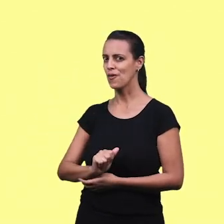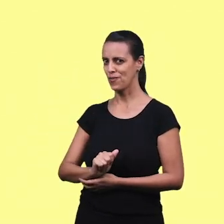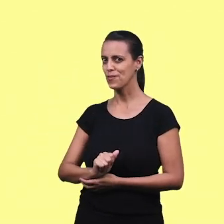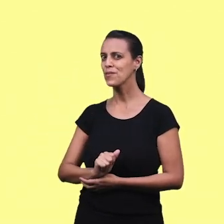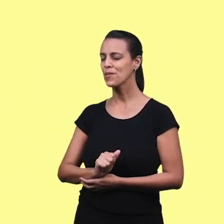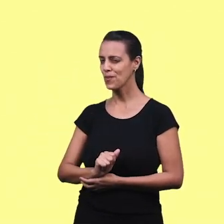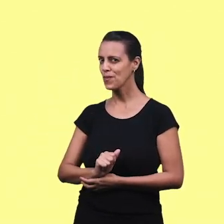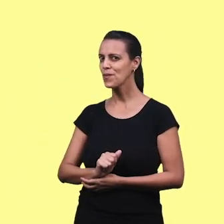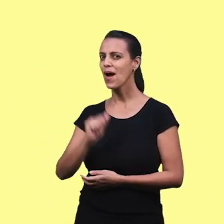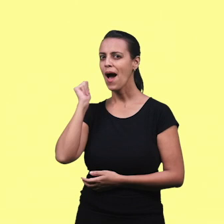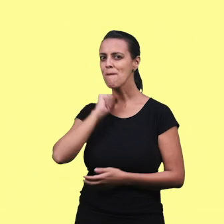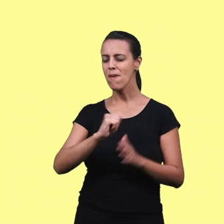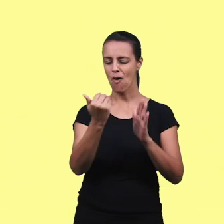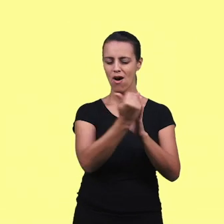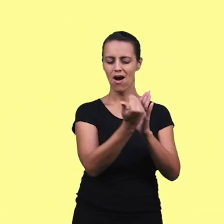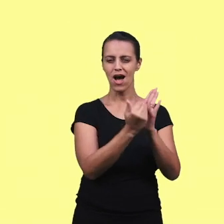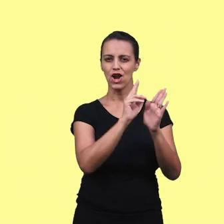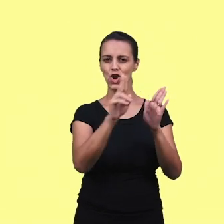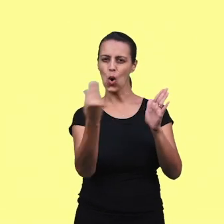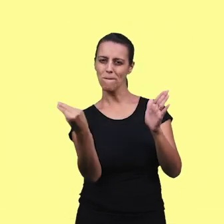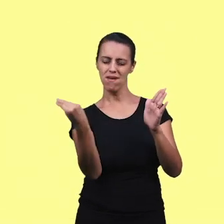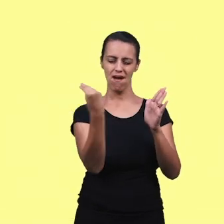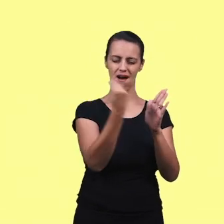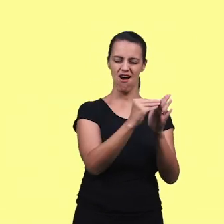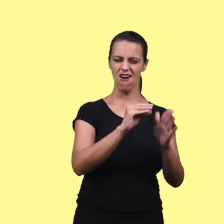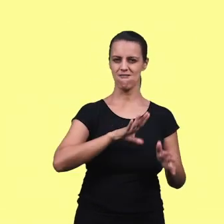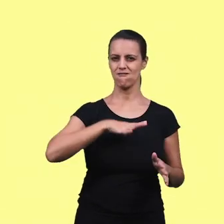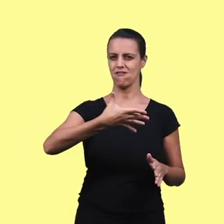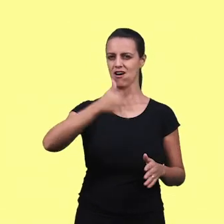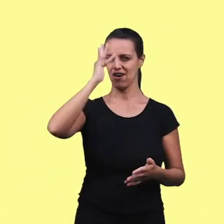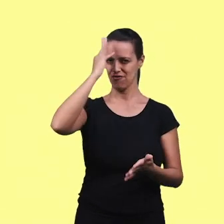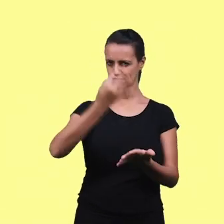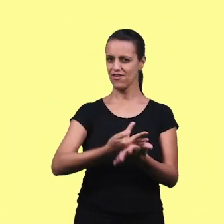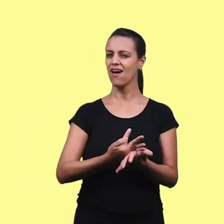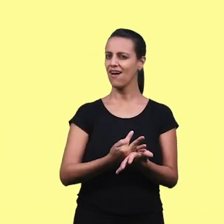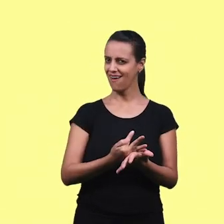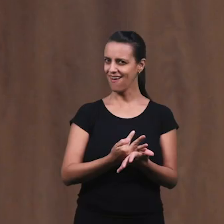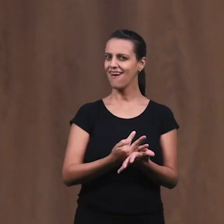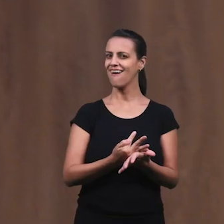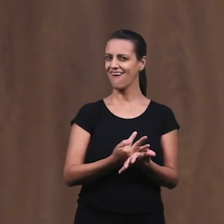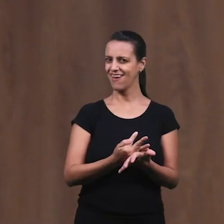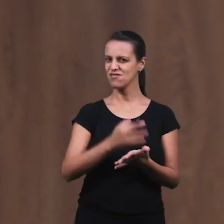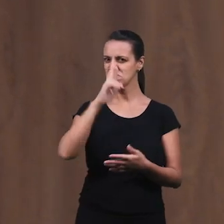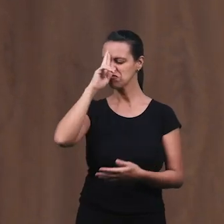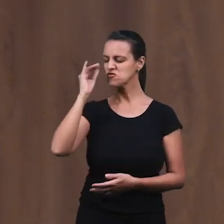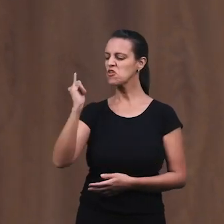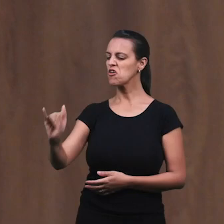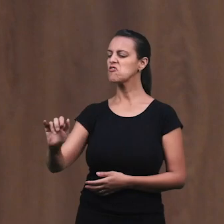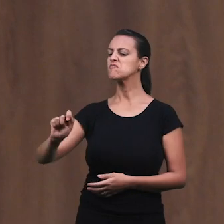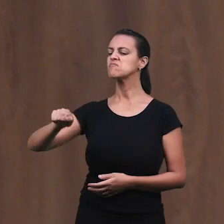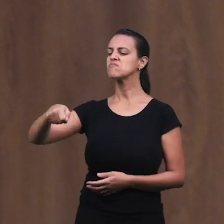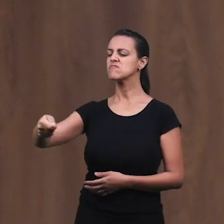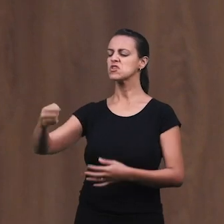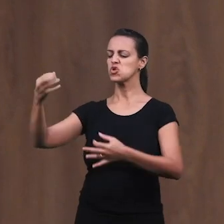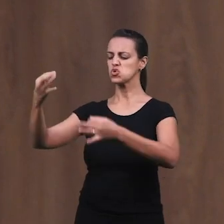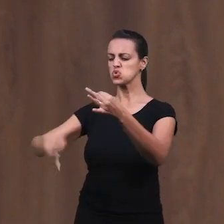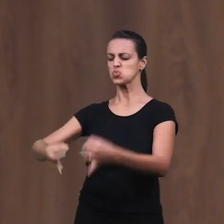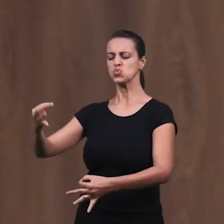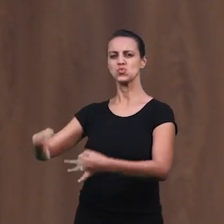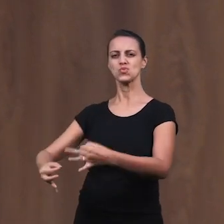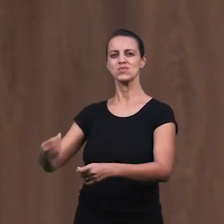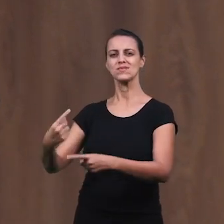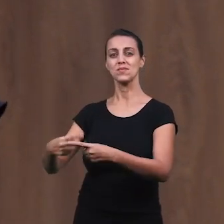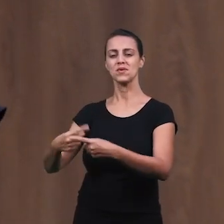il a été compté comme un des héros de la foi, des héros de la foi. Le Seigneur a appelé Abel